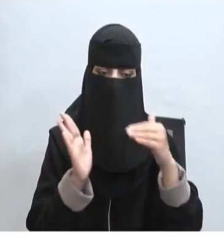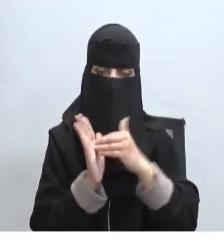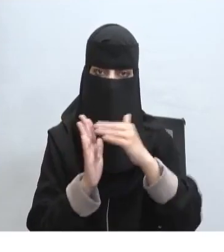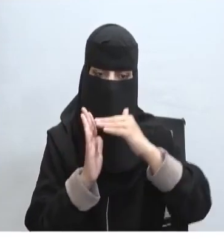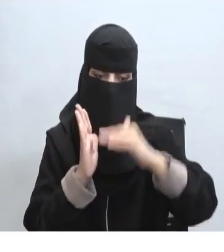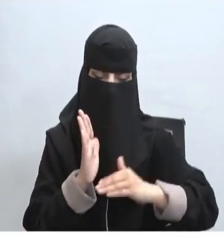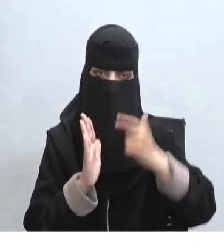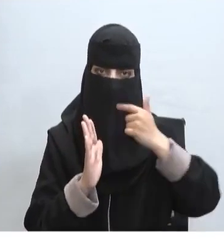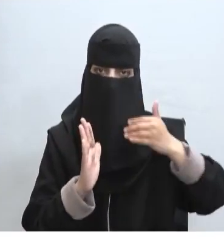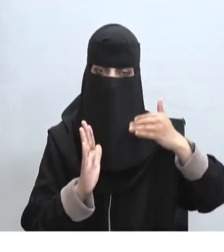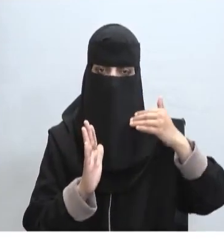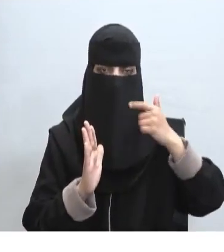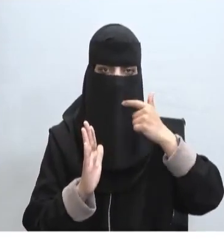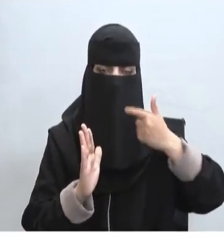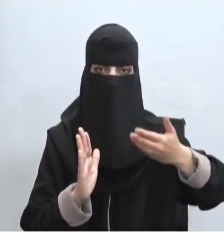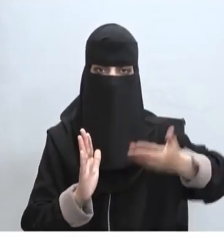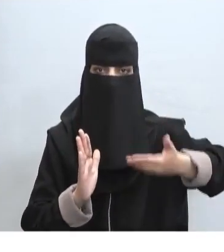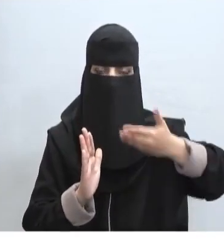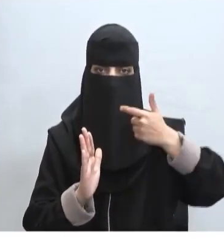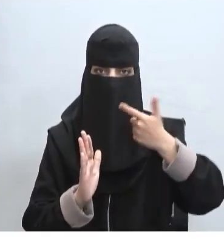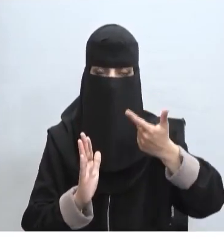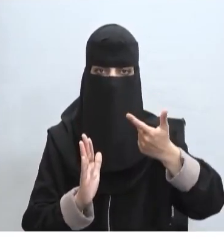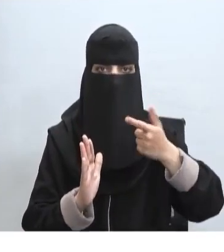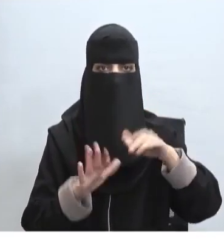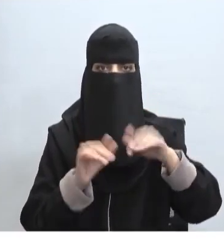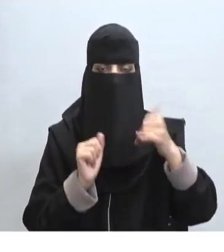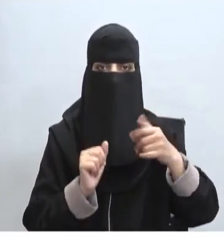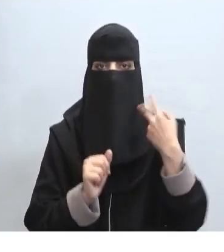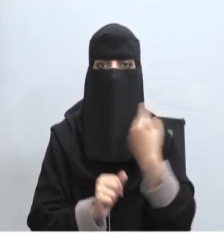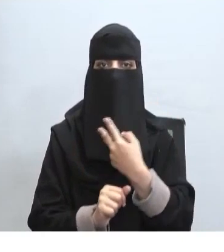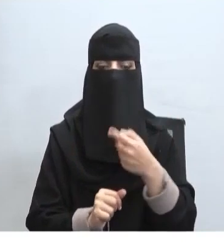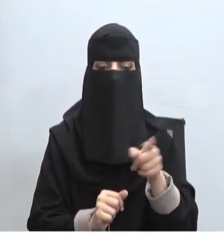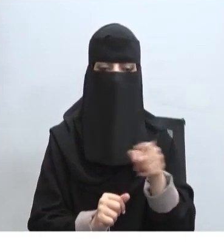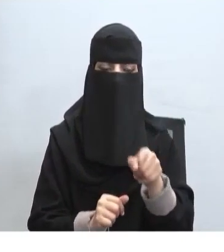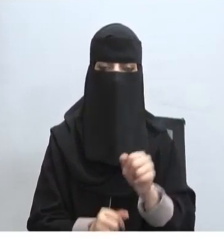لسن التقاعد الحكومي فهذا من العبارات